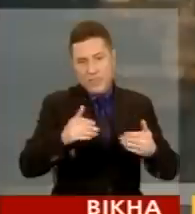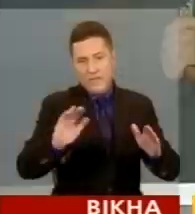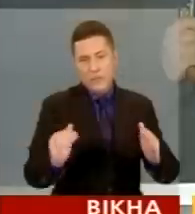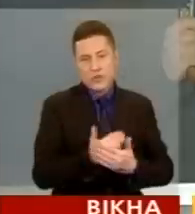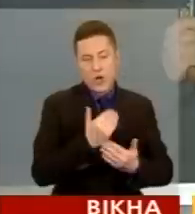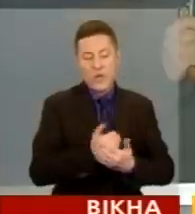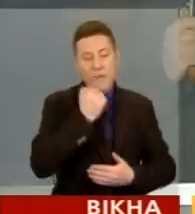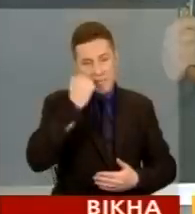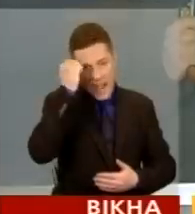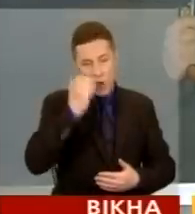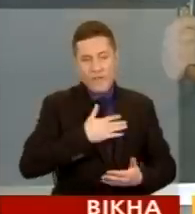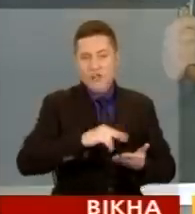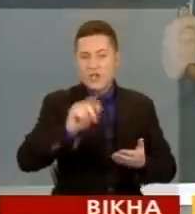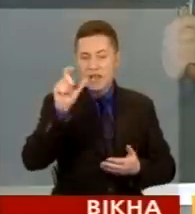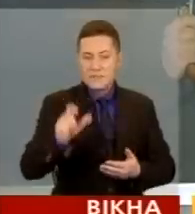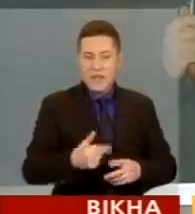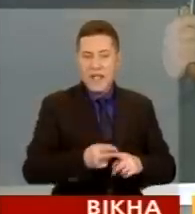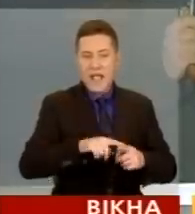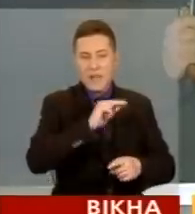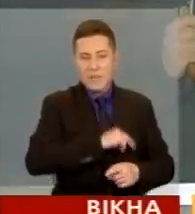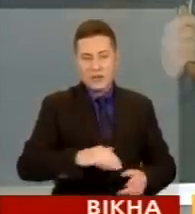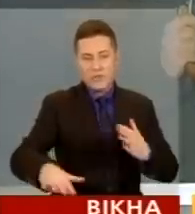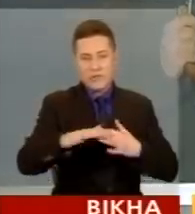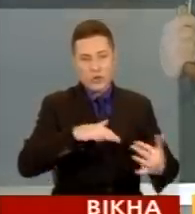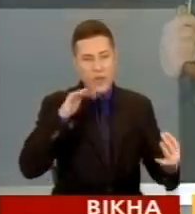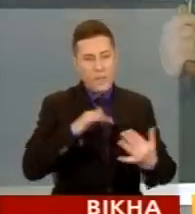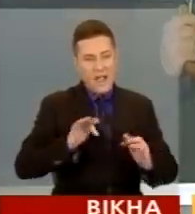Студія. Дімо, дякую. Це був наш Дмитро Литвиненко, який працює в зоні бойових дій.